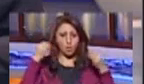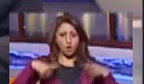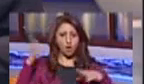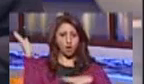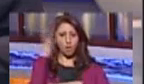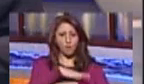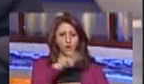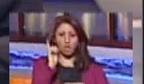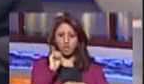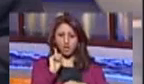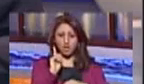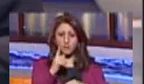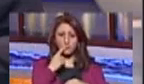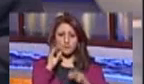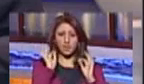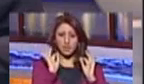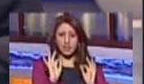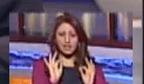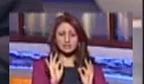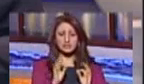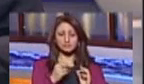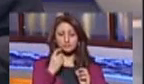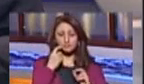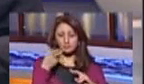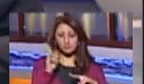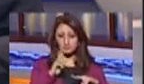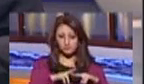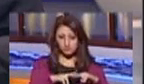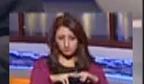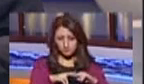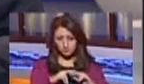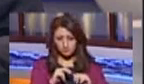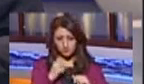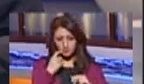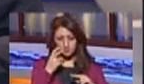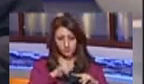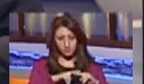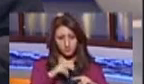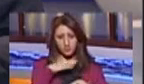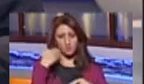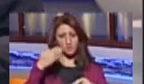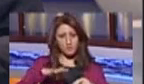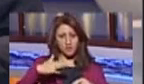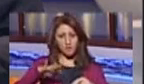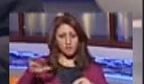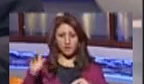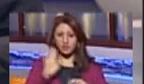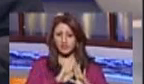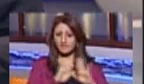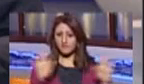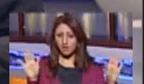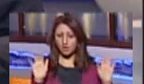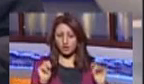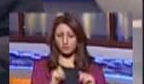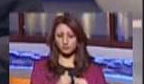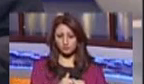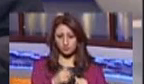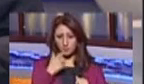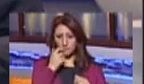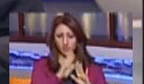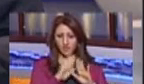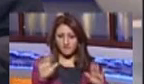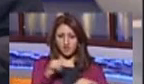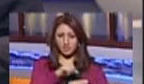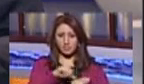محتاجين كل الأسلحة دي تتوجه للأعداء، مش لصدور أولادنا. وكفاية كده، كفاية